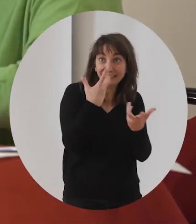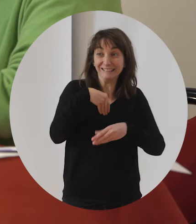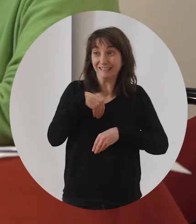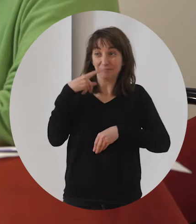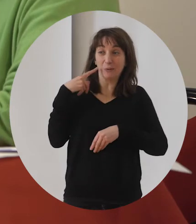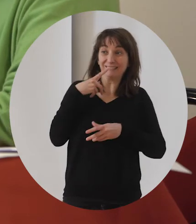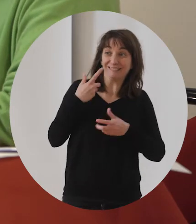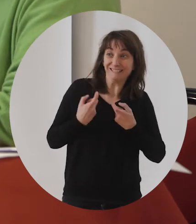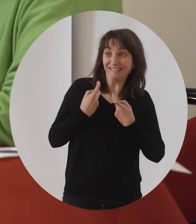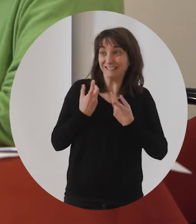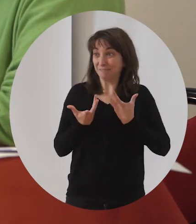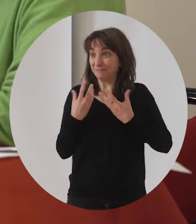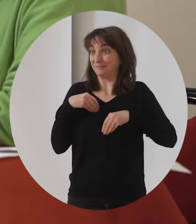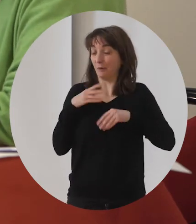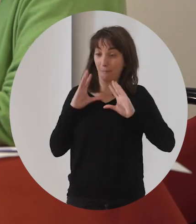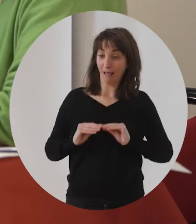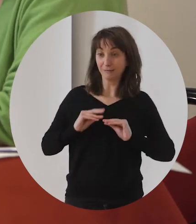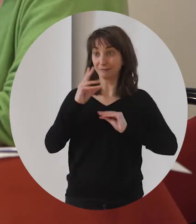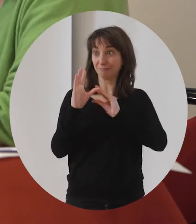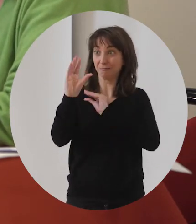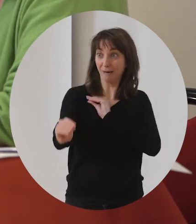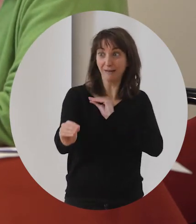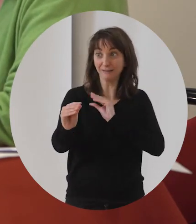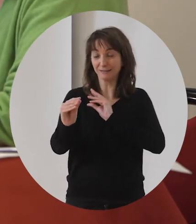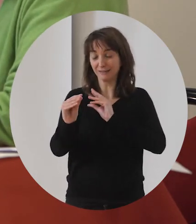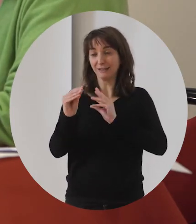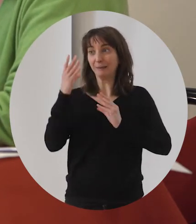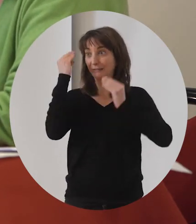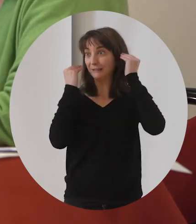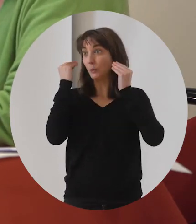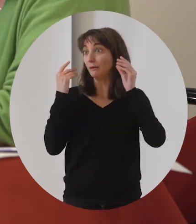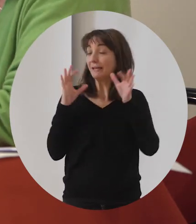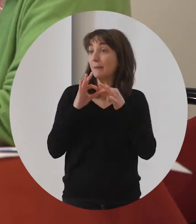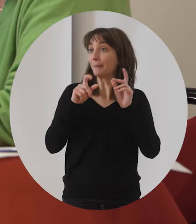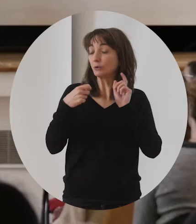l'autre partie proprioceptive que celle qui est due au vestibule, etc. La